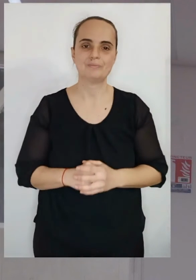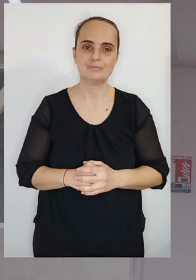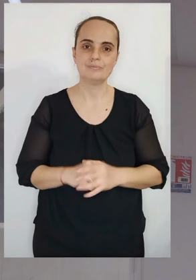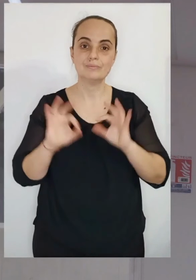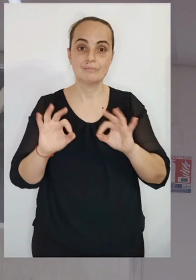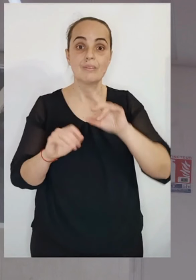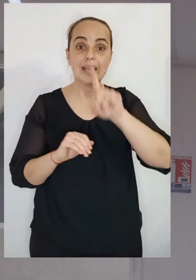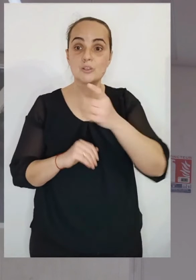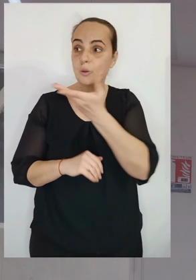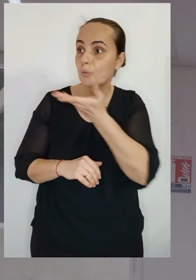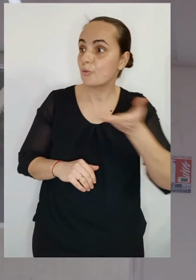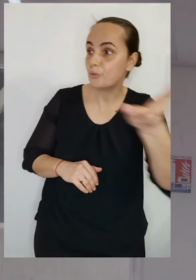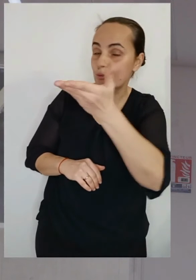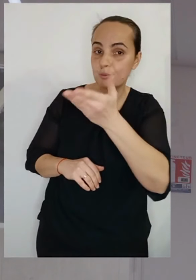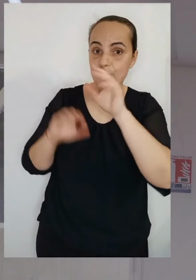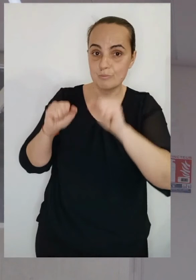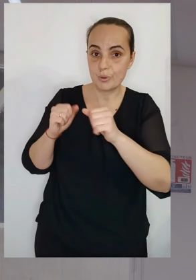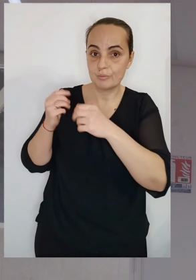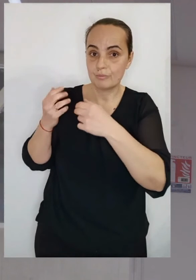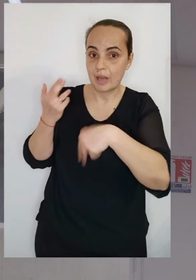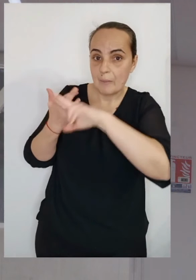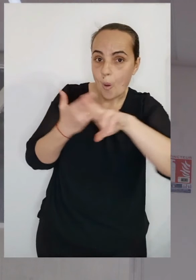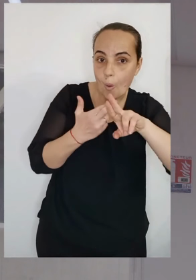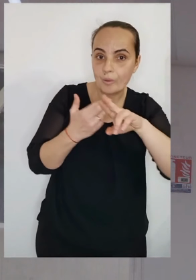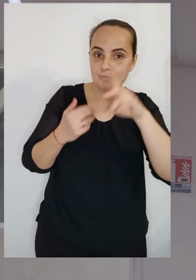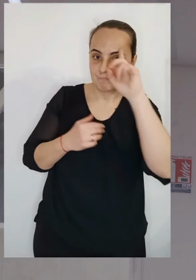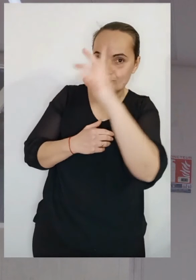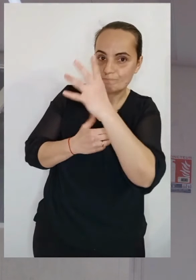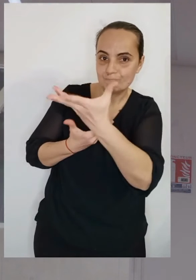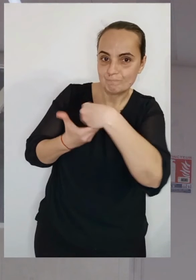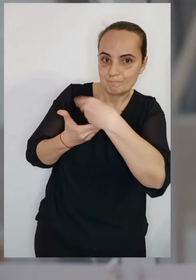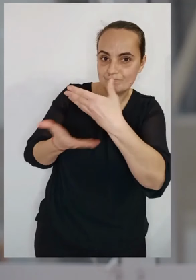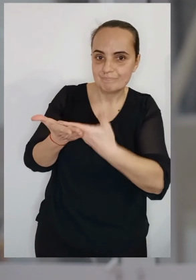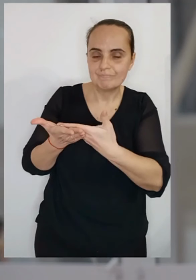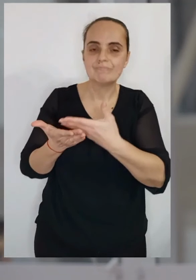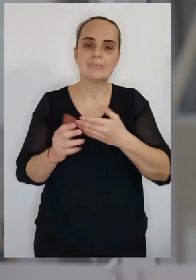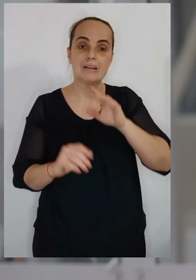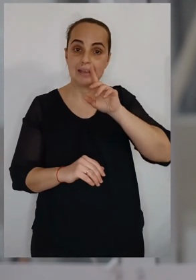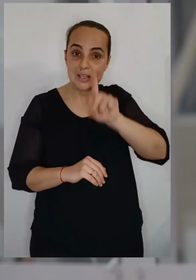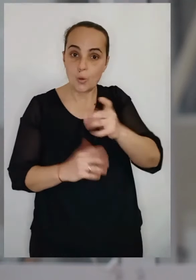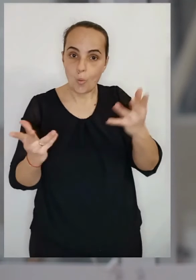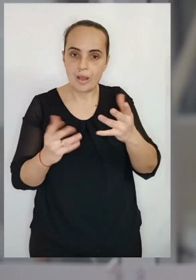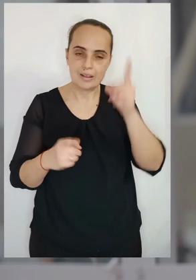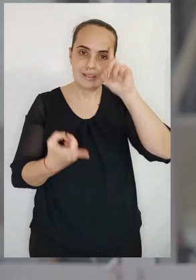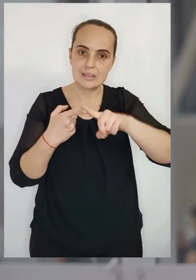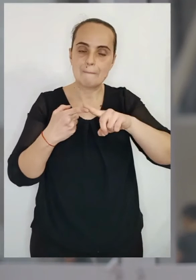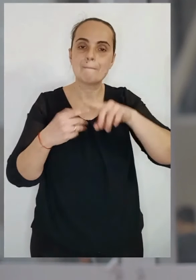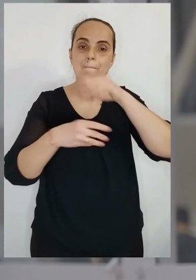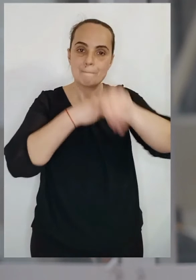poser peut-être à tous, là, peut-être chacun maintenant un peu son éclairage, une question un peu particulière par rapport au